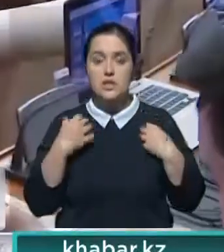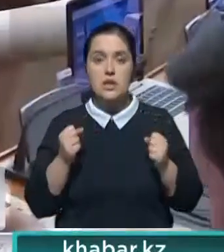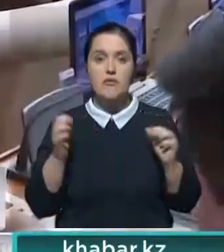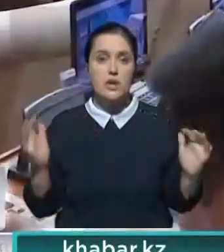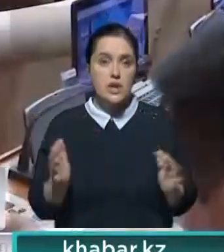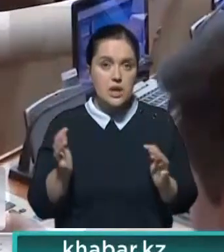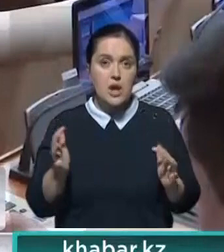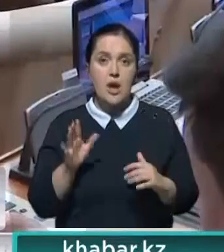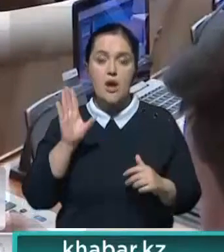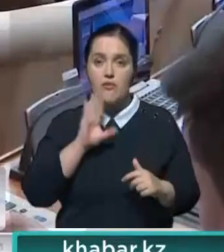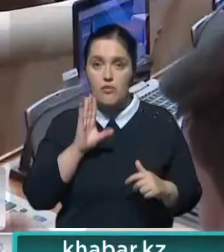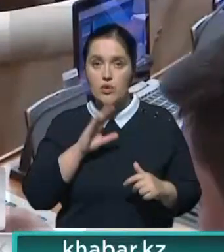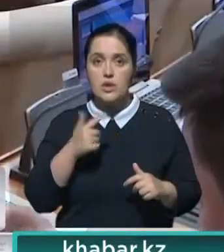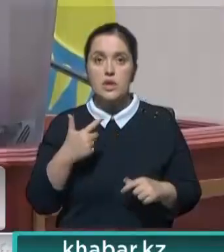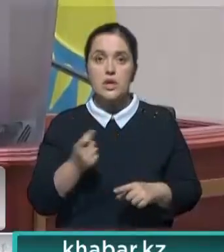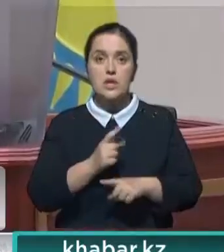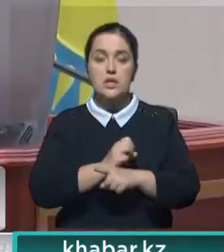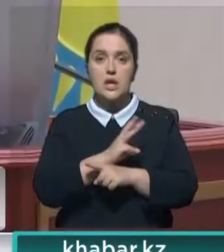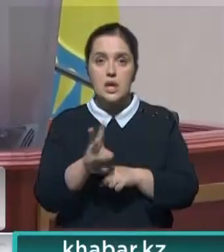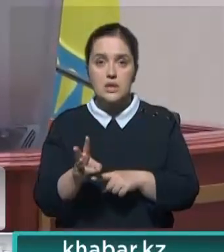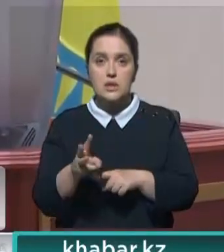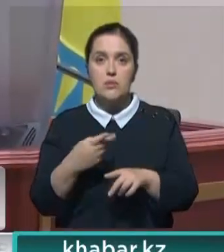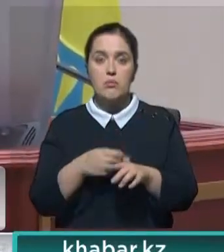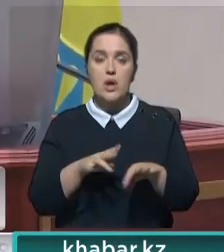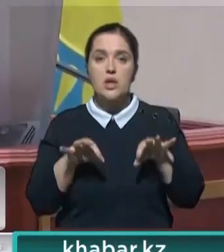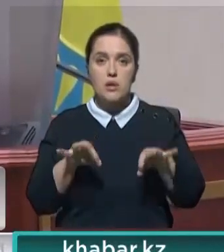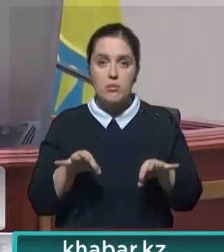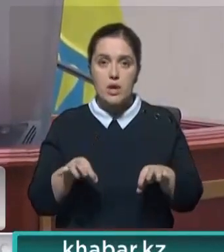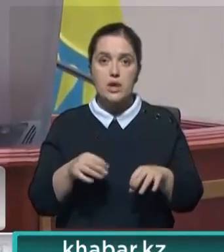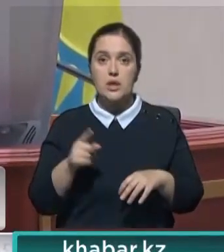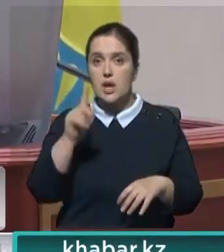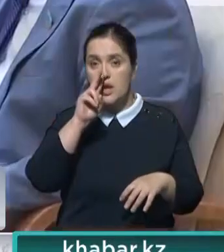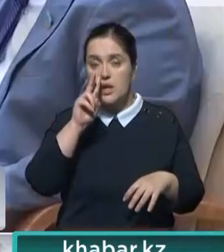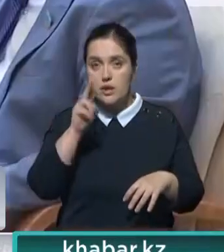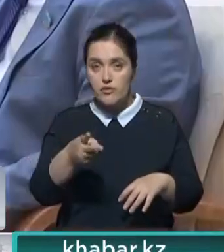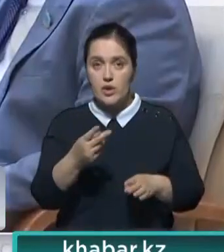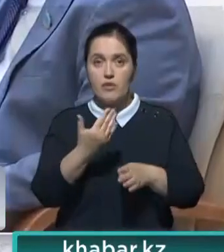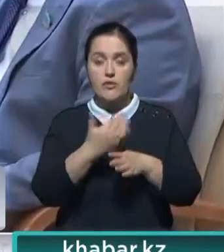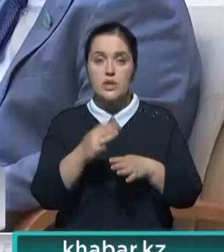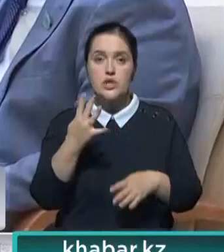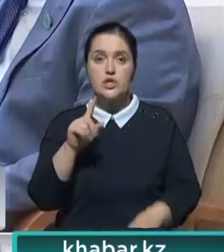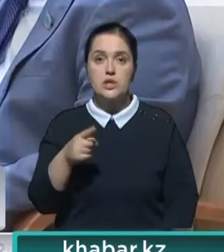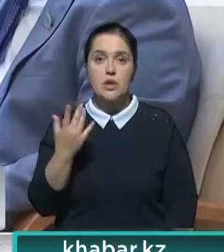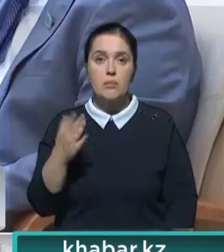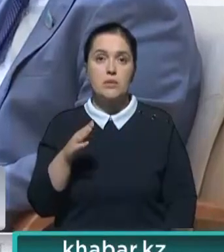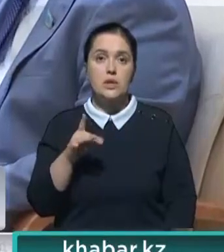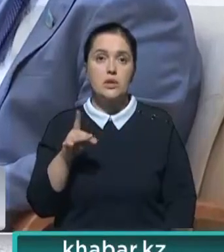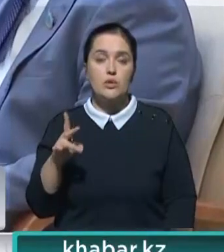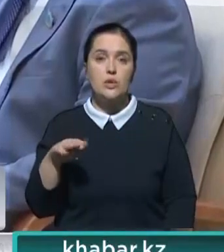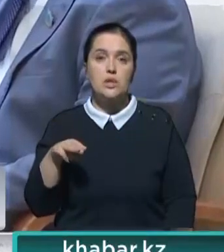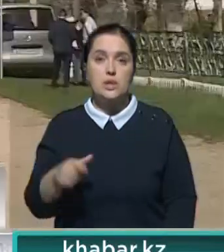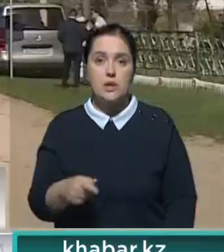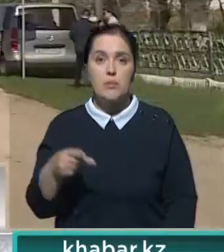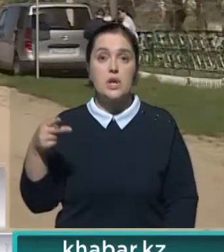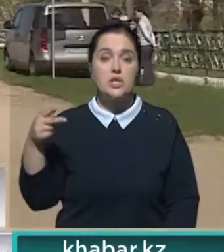сферах здравоохранения, образования, вода и газоснабжения, транспорта. На это в ближайшие два года выделят 4,5